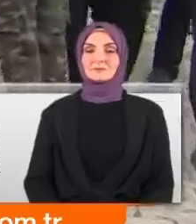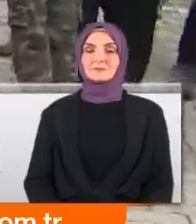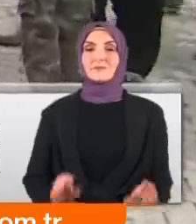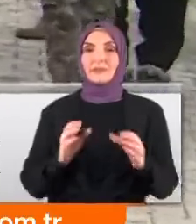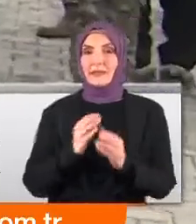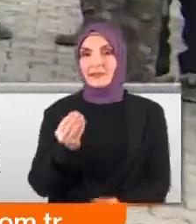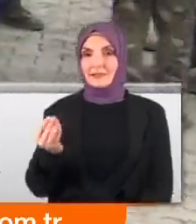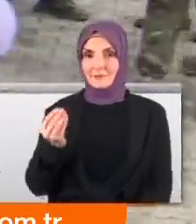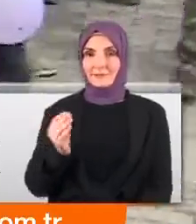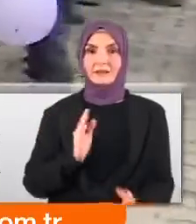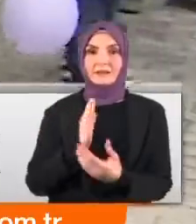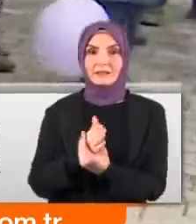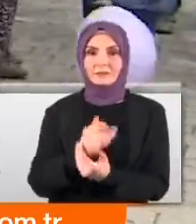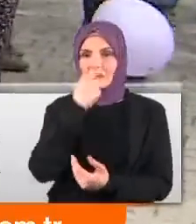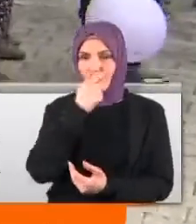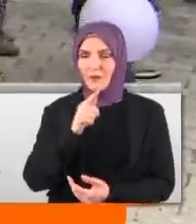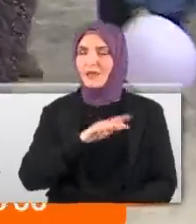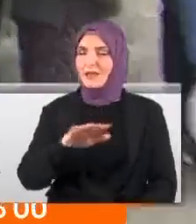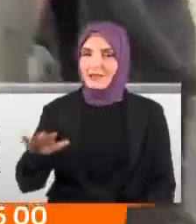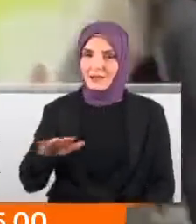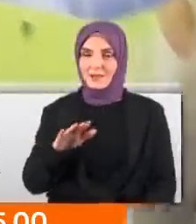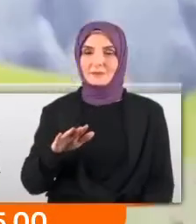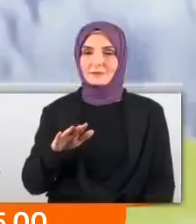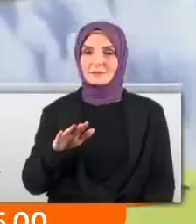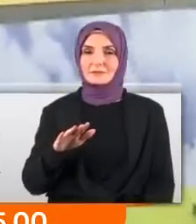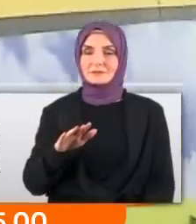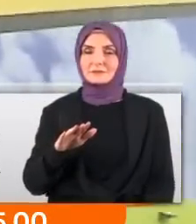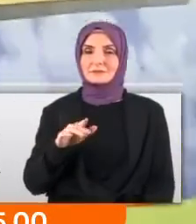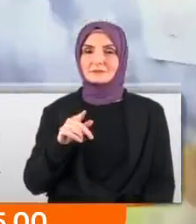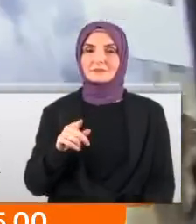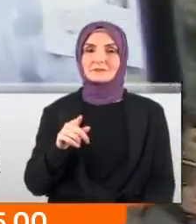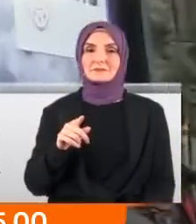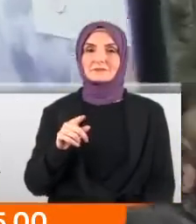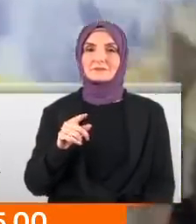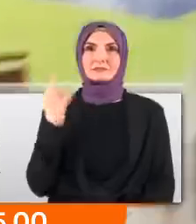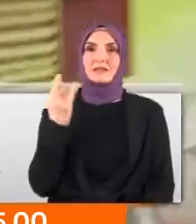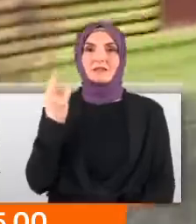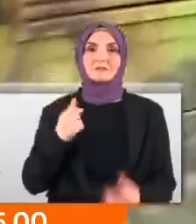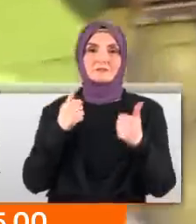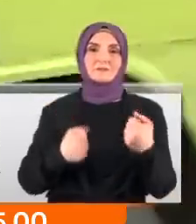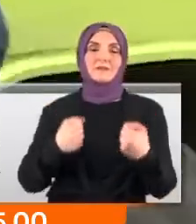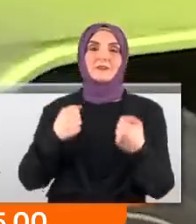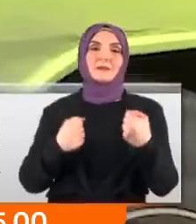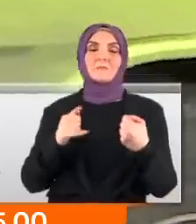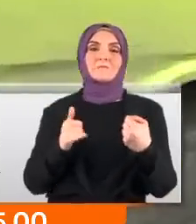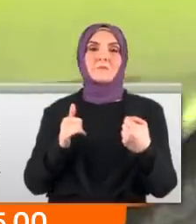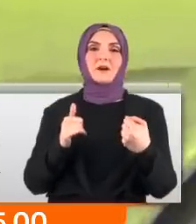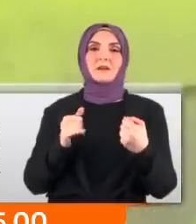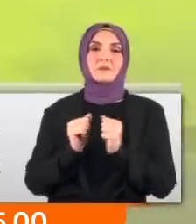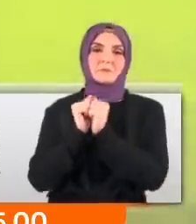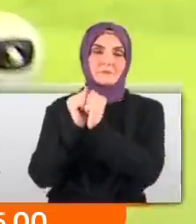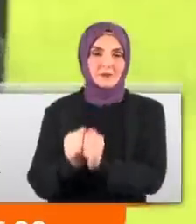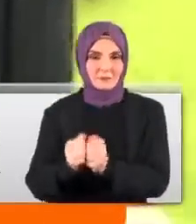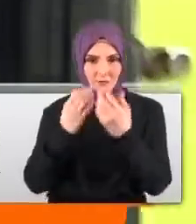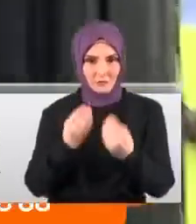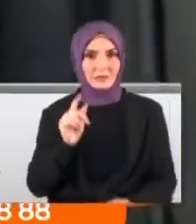Ekipler gittikleri her köye beraberinde işte bu mobil marketi de götürüyor. Marketin içinde ihtiyaç duyulan neredeyse